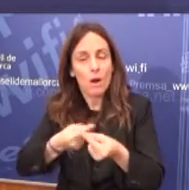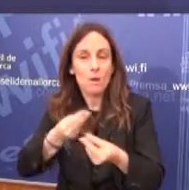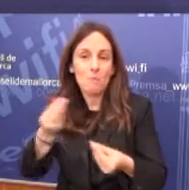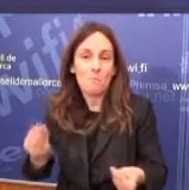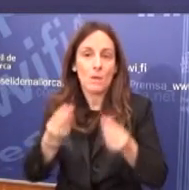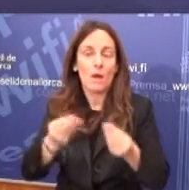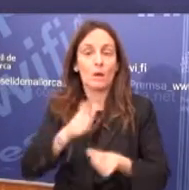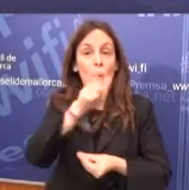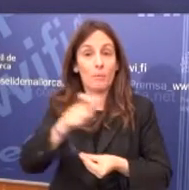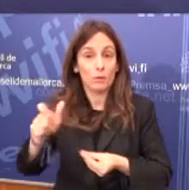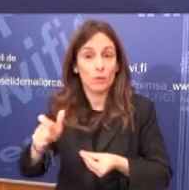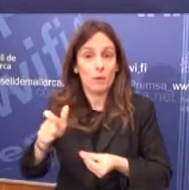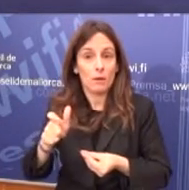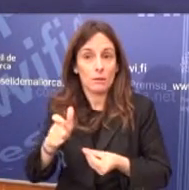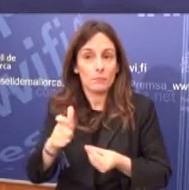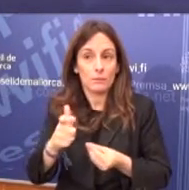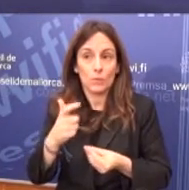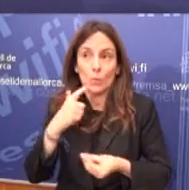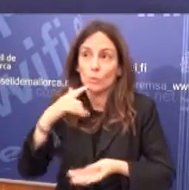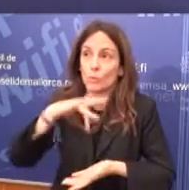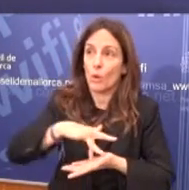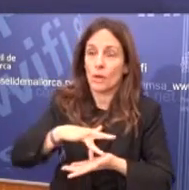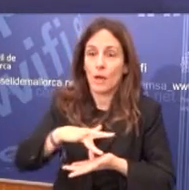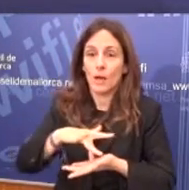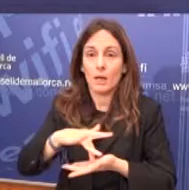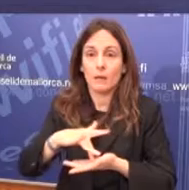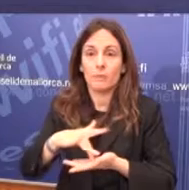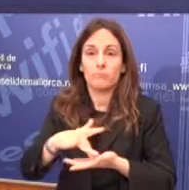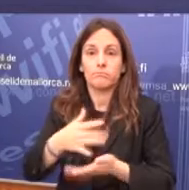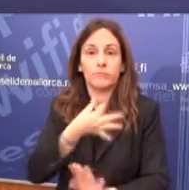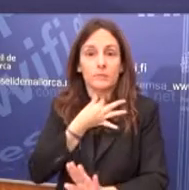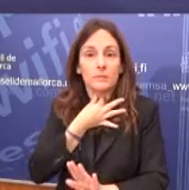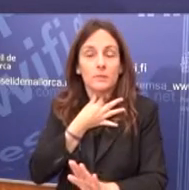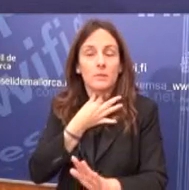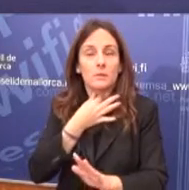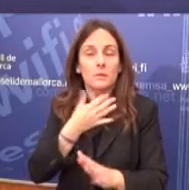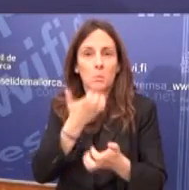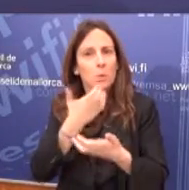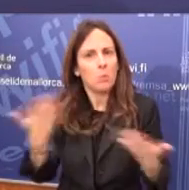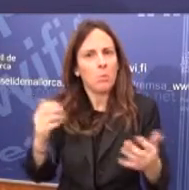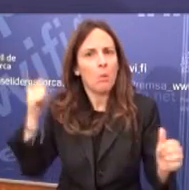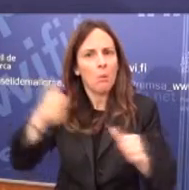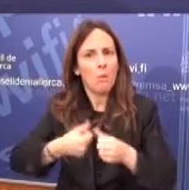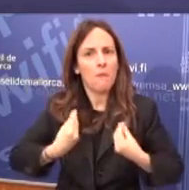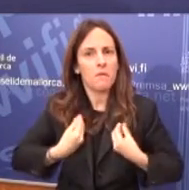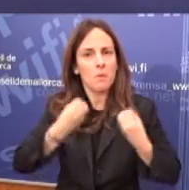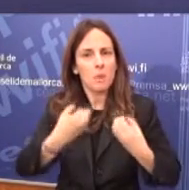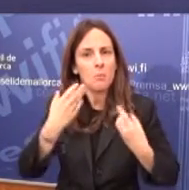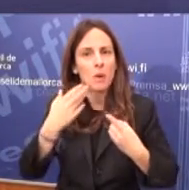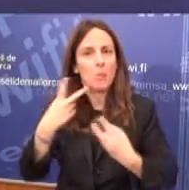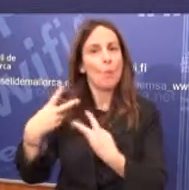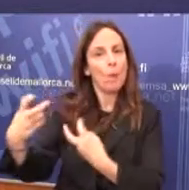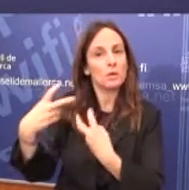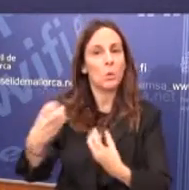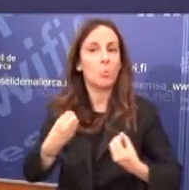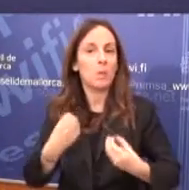solucionant petites coses per ajudar a aquelles persones que en un moment determinat, que potser durant moltes vegades en la seva vida